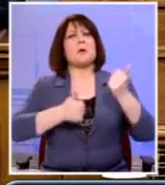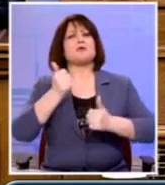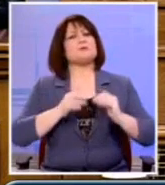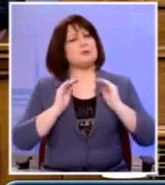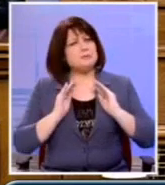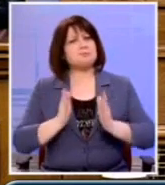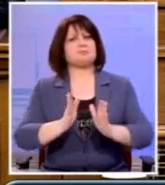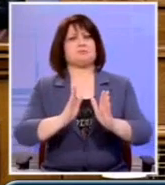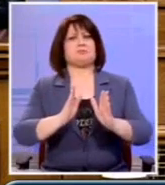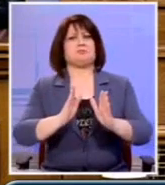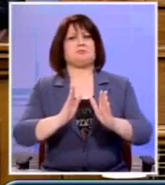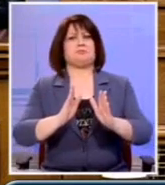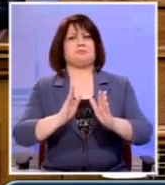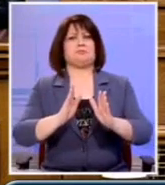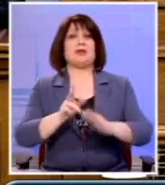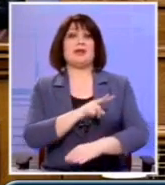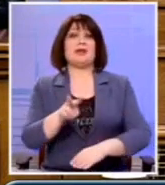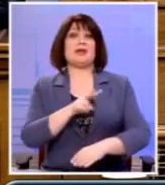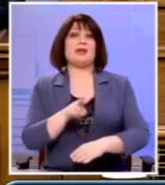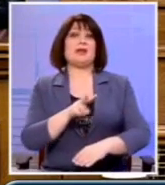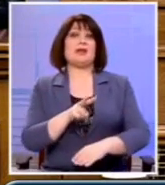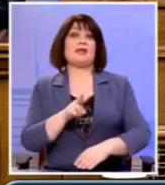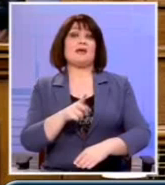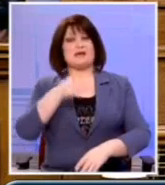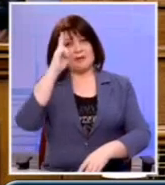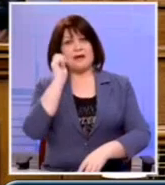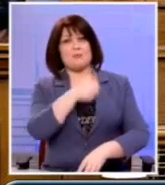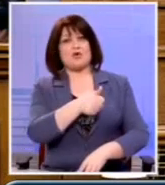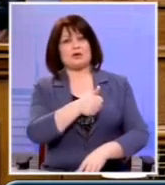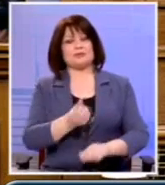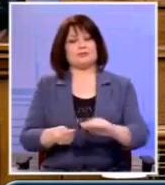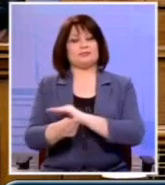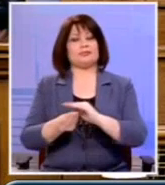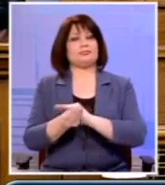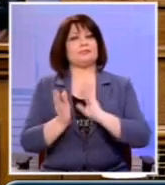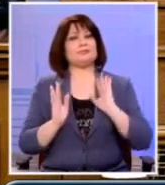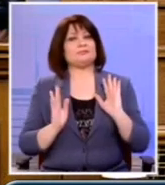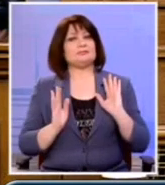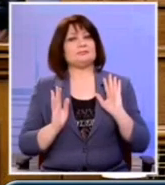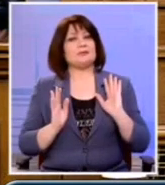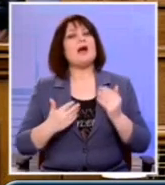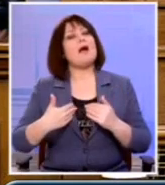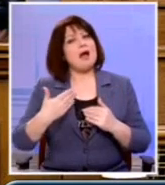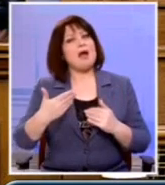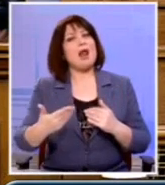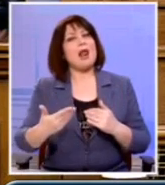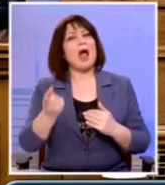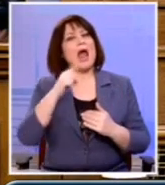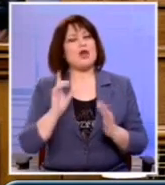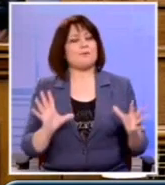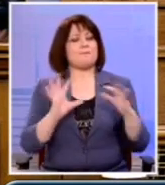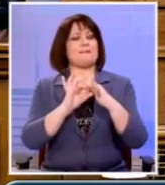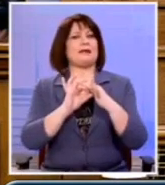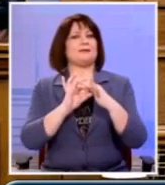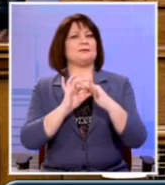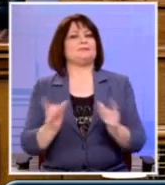συνεχίζονται και το τάγκο χορεύεται από έναν στη Γερμανία, αλλά κάθε φορά βρίσκουν και ένα τέρι,